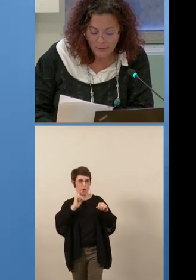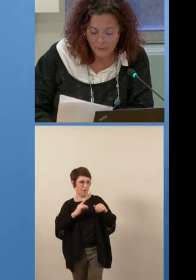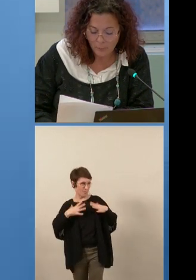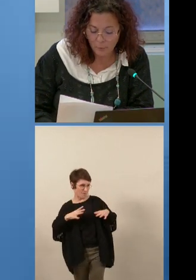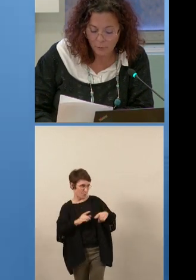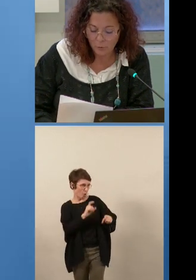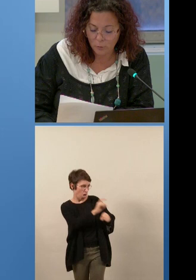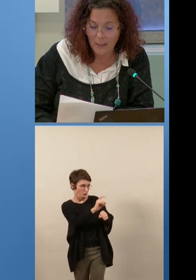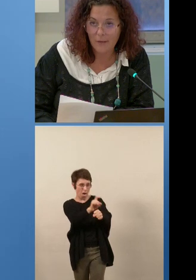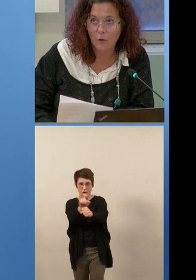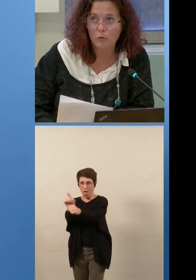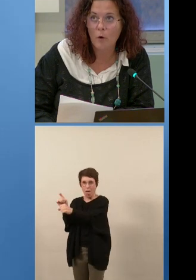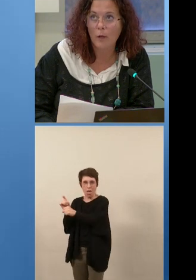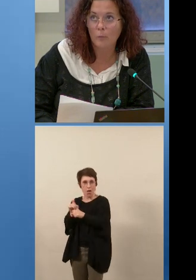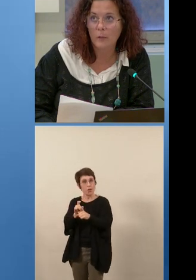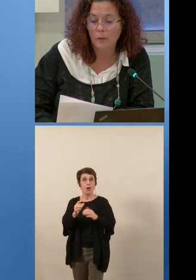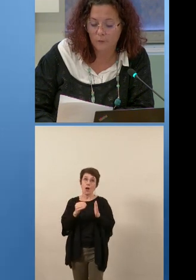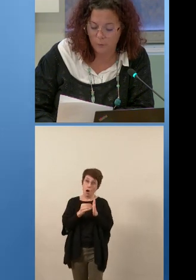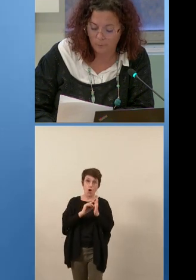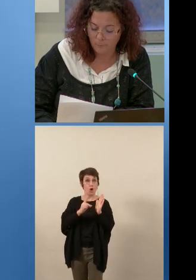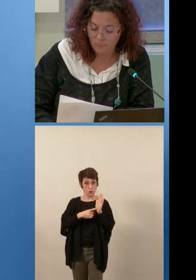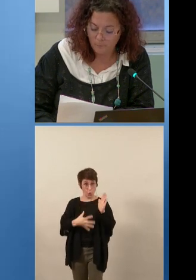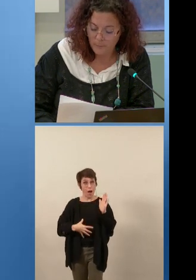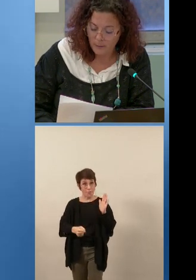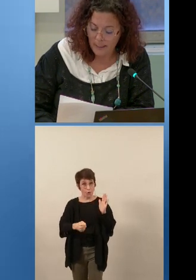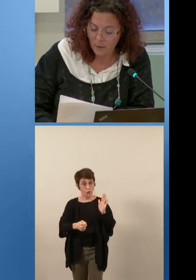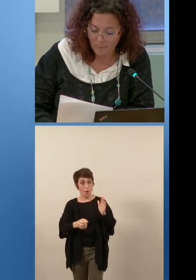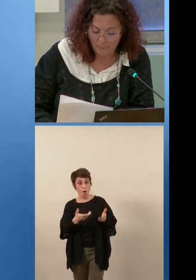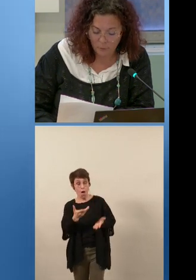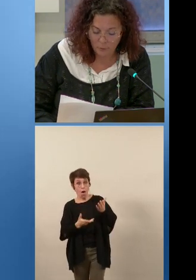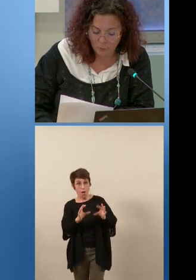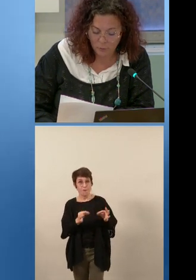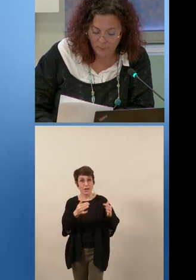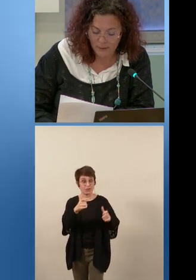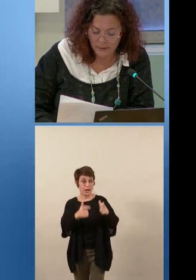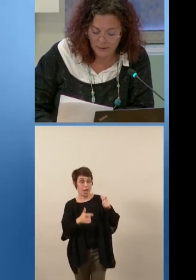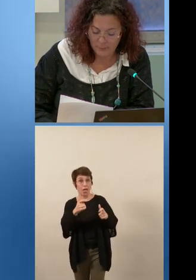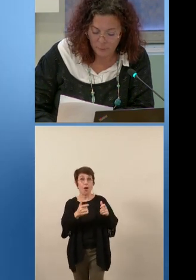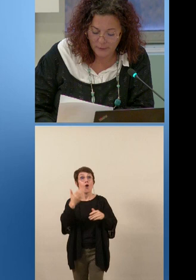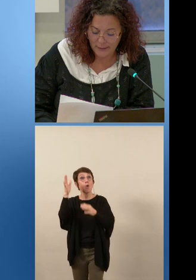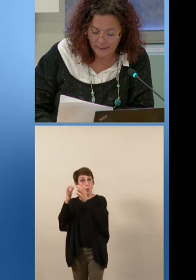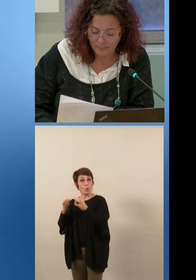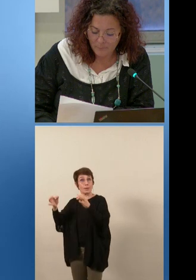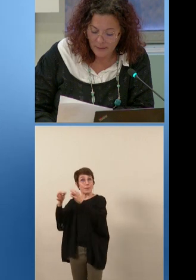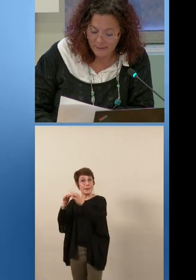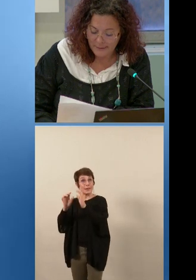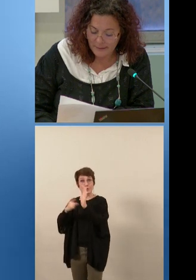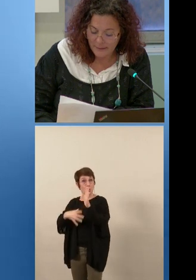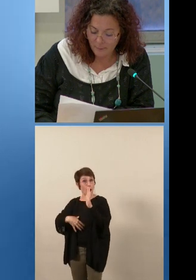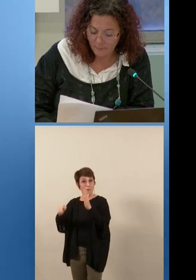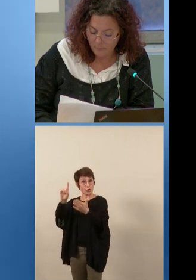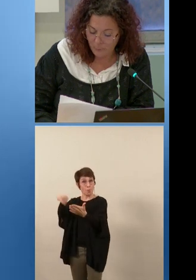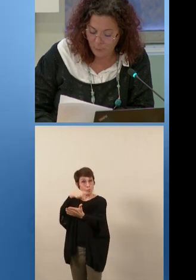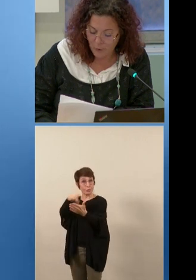une année de plus où le droit à l'avortement est remis en question alors même que dans d'autres pays il n'est plus un acquis cette